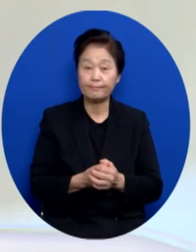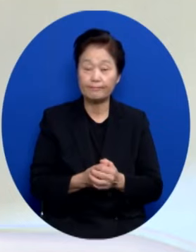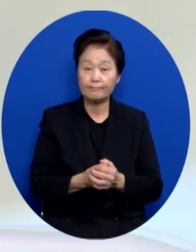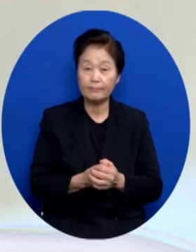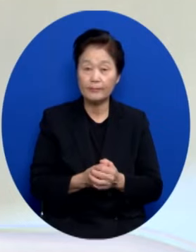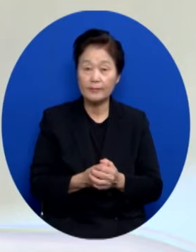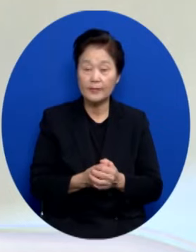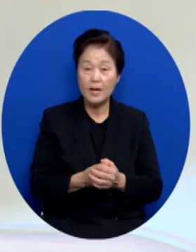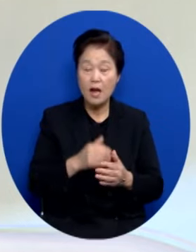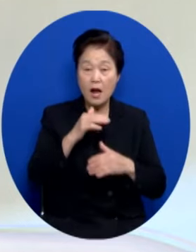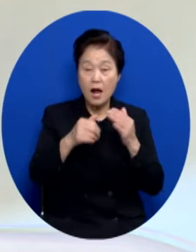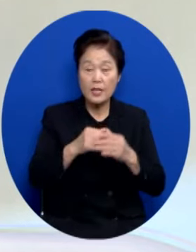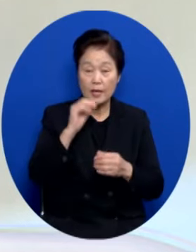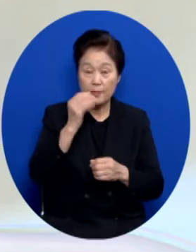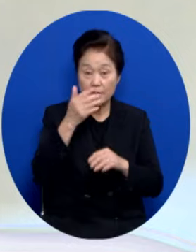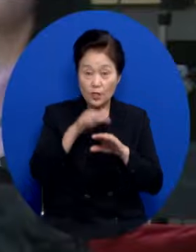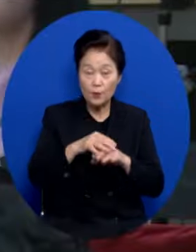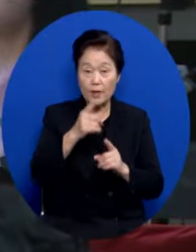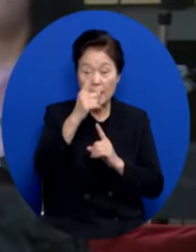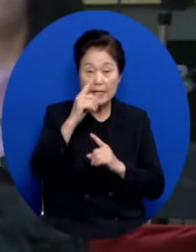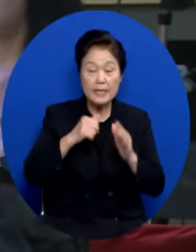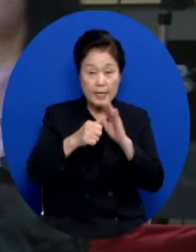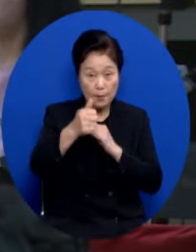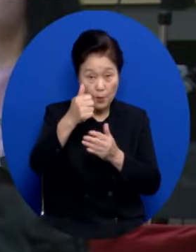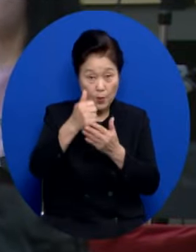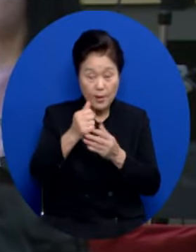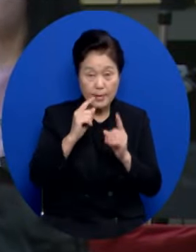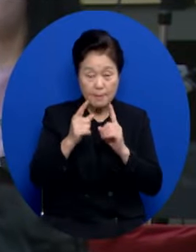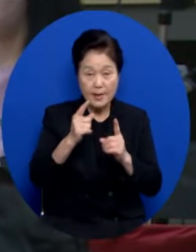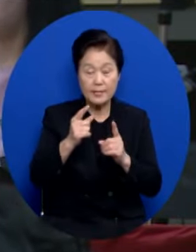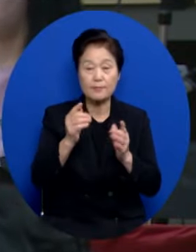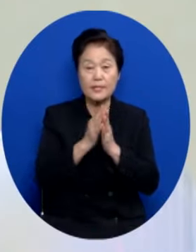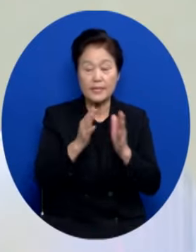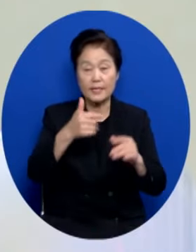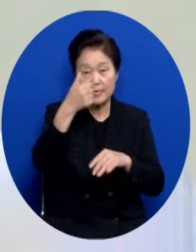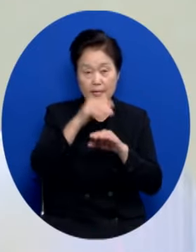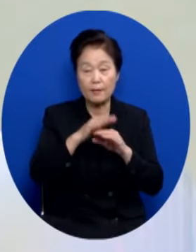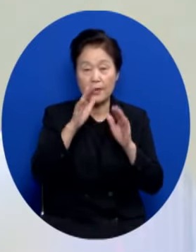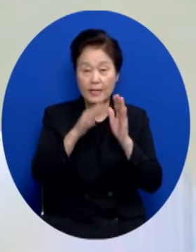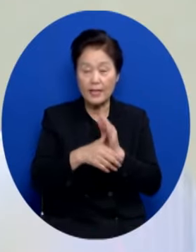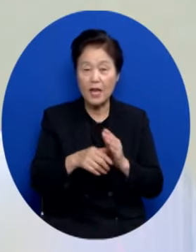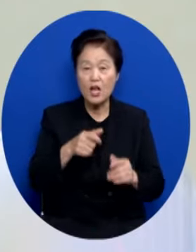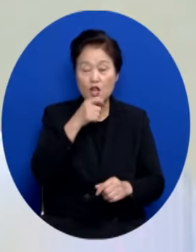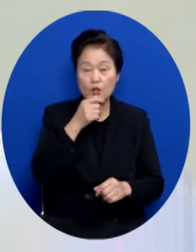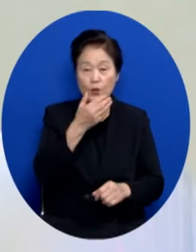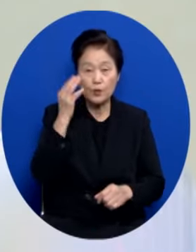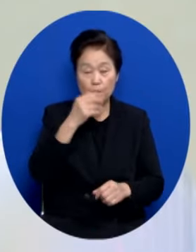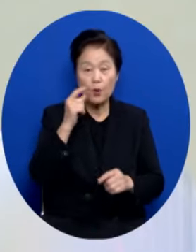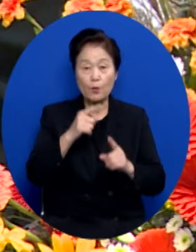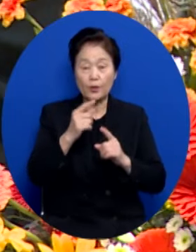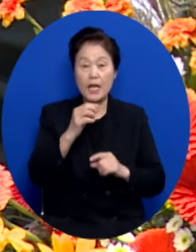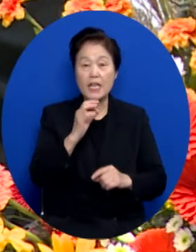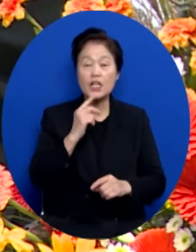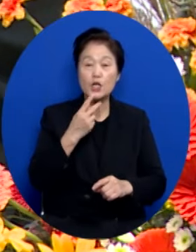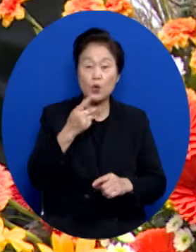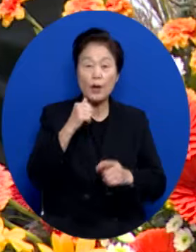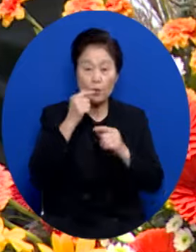기독교 대한 하나님의 성회 이영훈 대표 총회장의 말씀으로 진행된 예배에서 수원 순복음교회 이요한